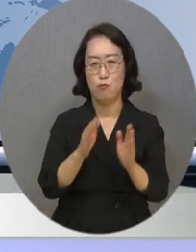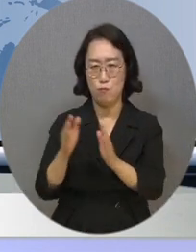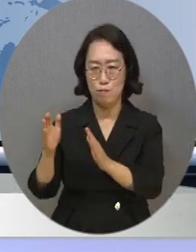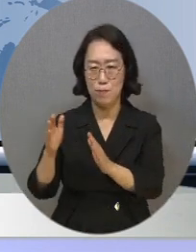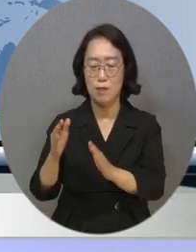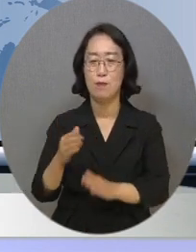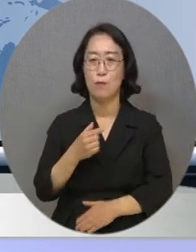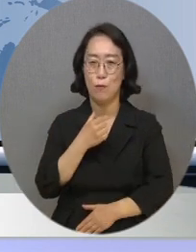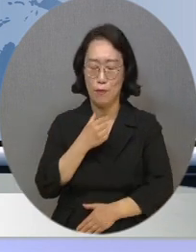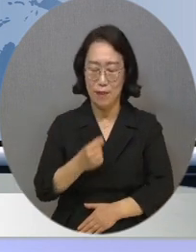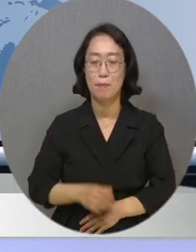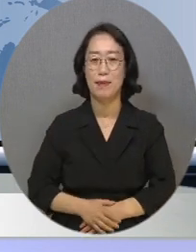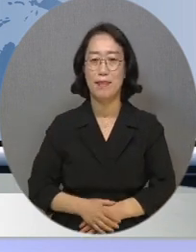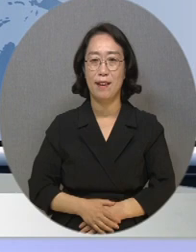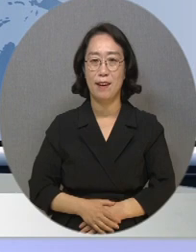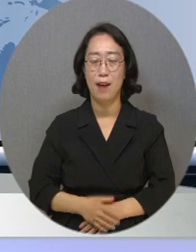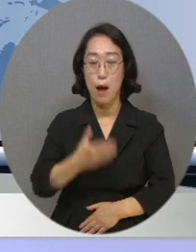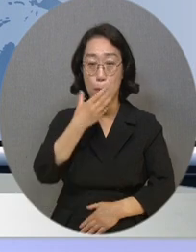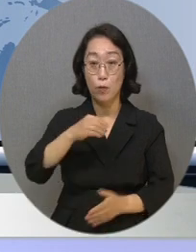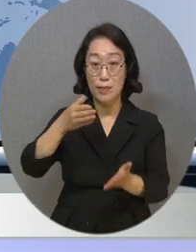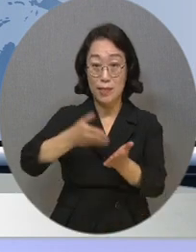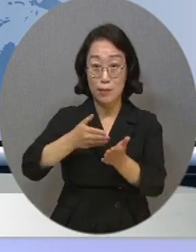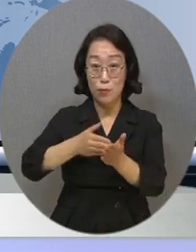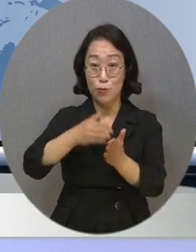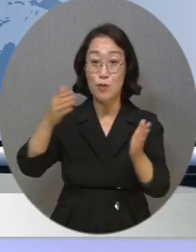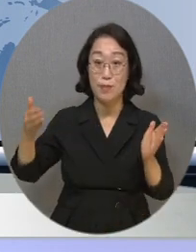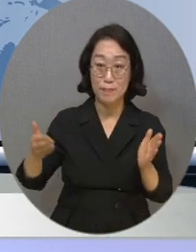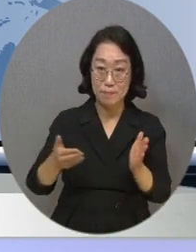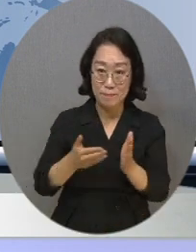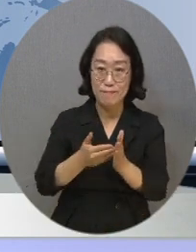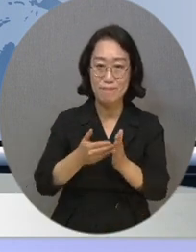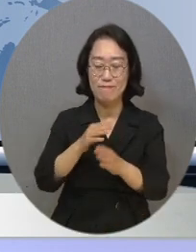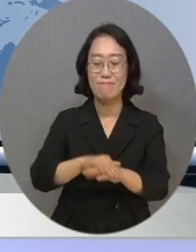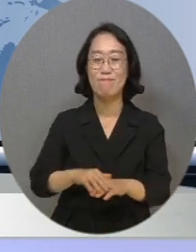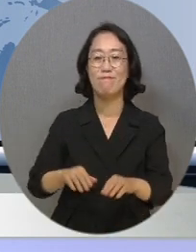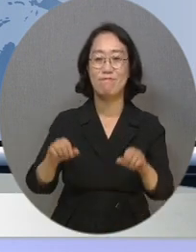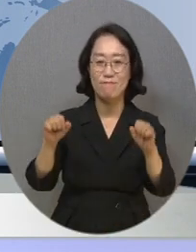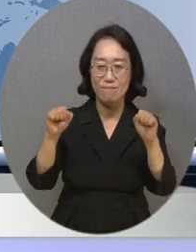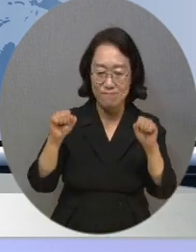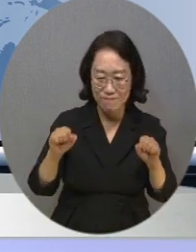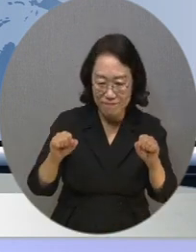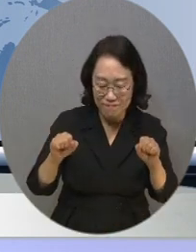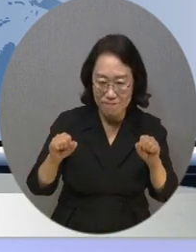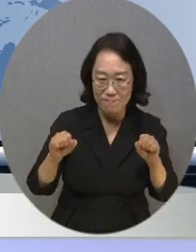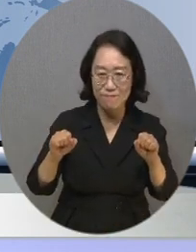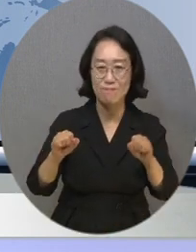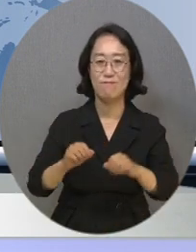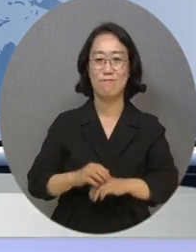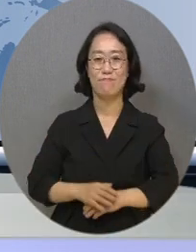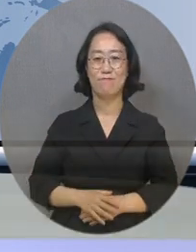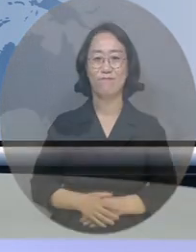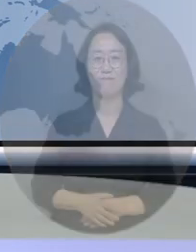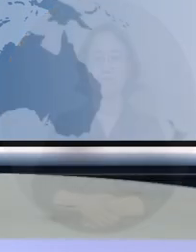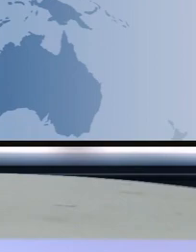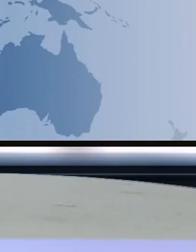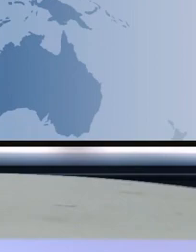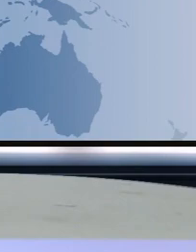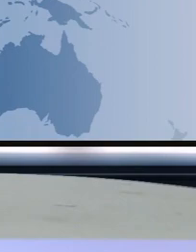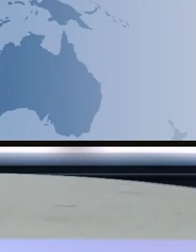소망해 봅니다 이상 WBC 복제티비 뉴스 24를 마칩니다 시청해 주신 여러분 고맙습니다